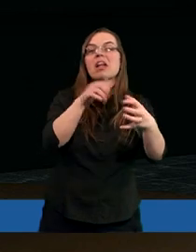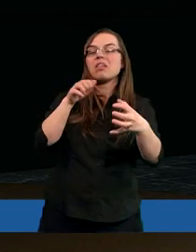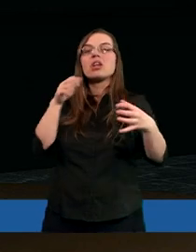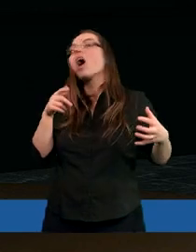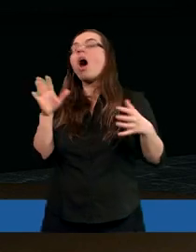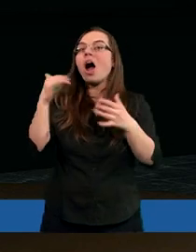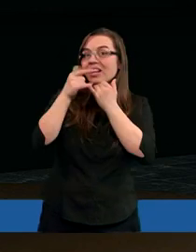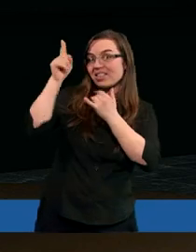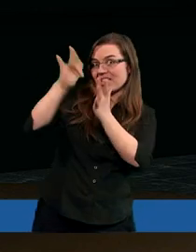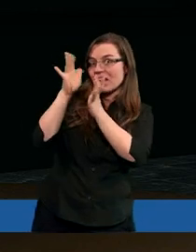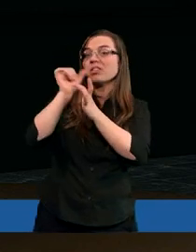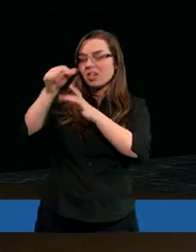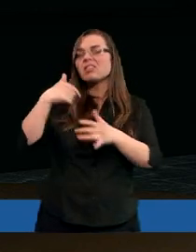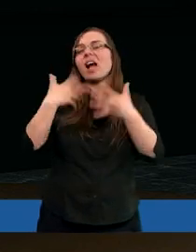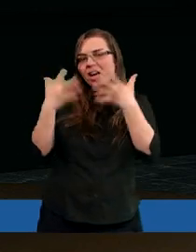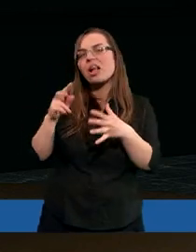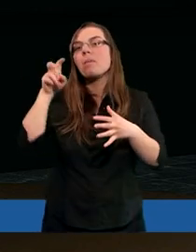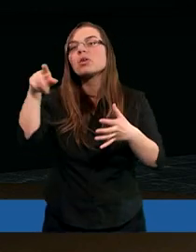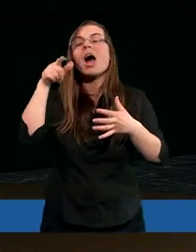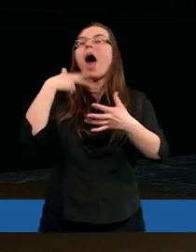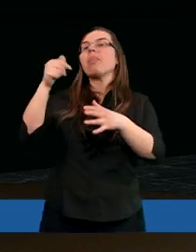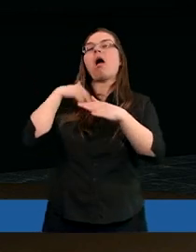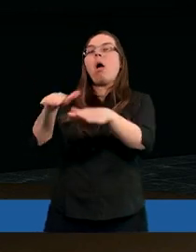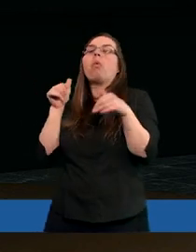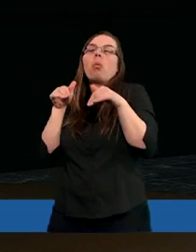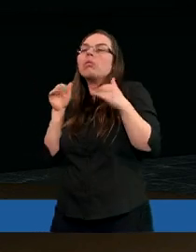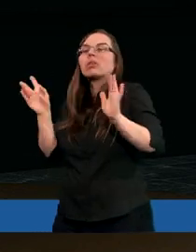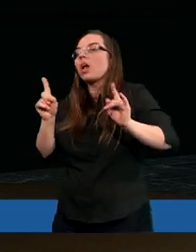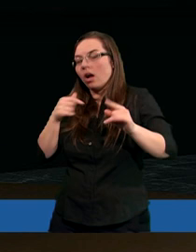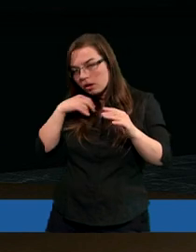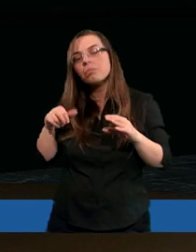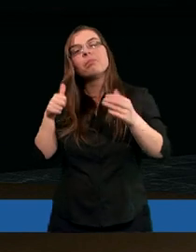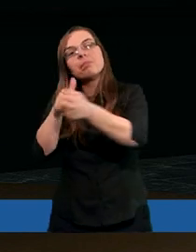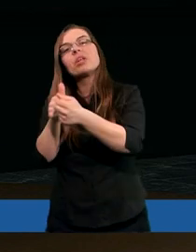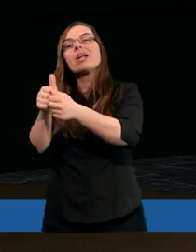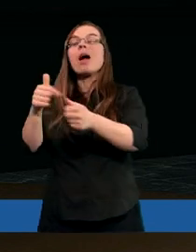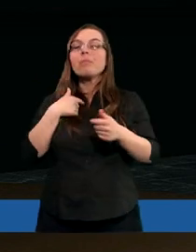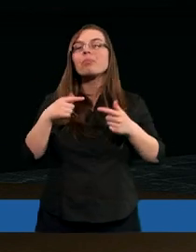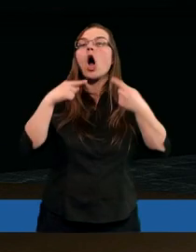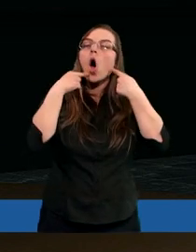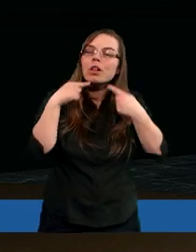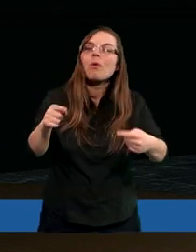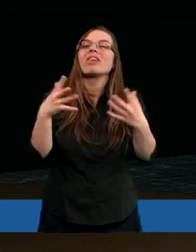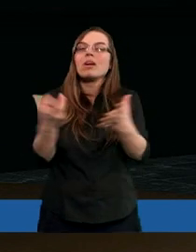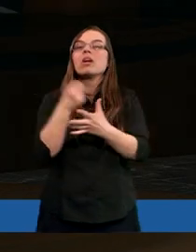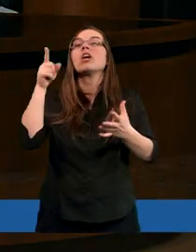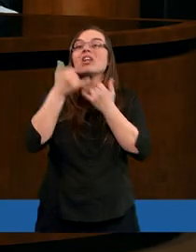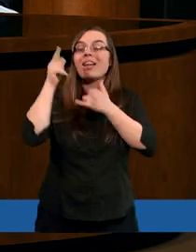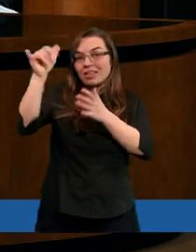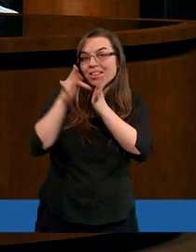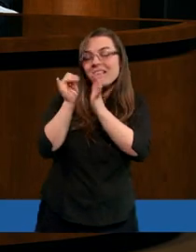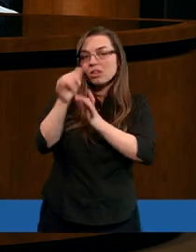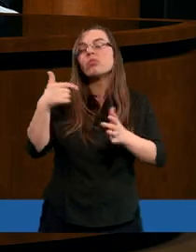jesteś, to każ mi przyjść. Jak gdyby tą odpowiedzialność, Panie, jeżeli ja pójdę i coś nie wyjdzie, to Ty mi